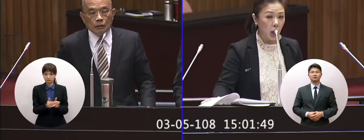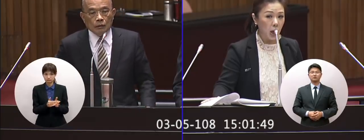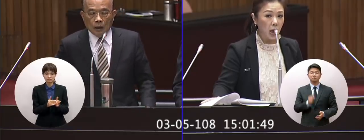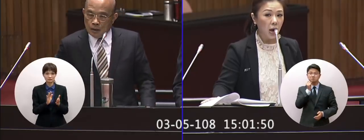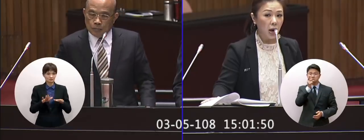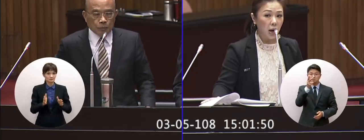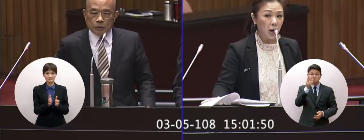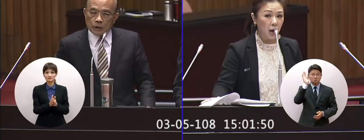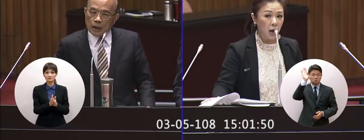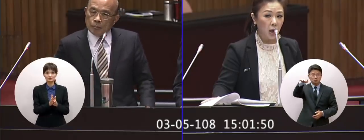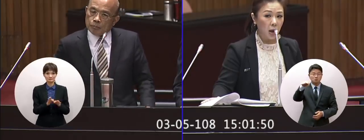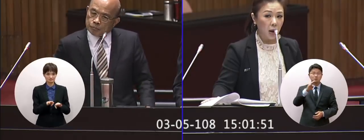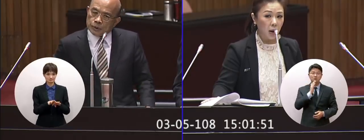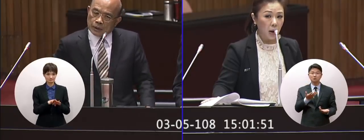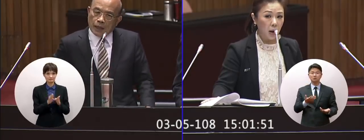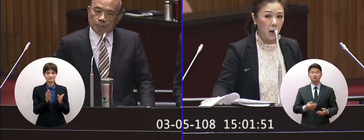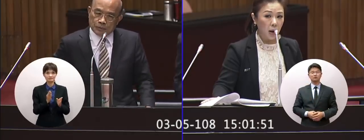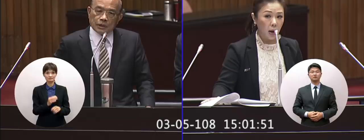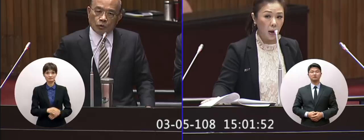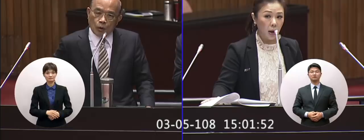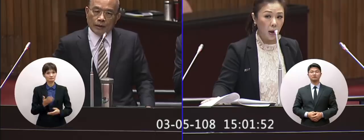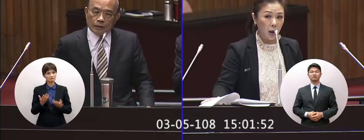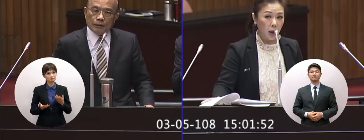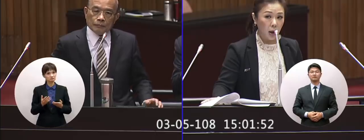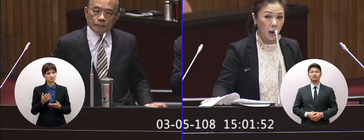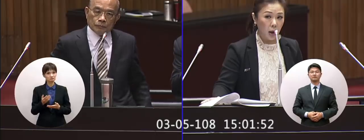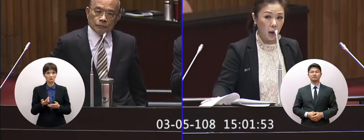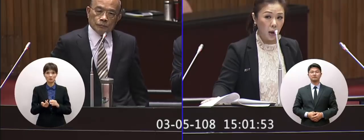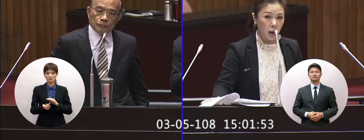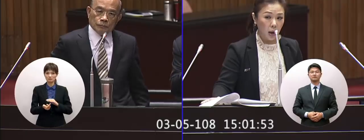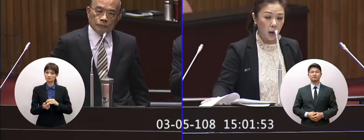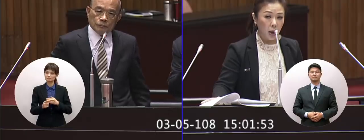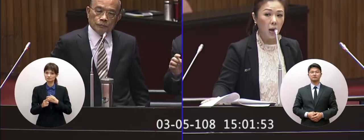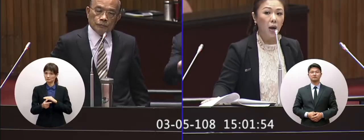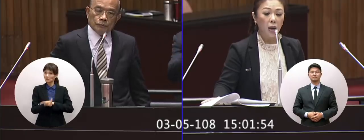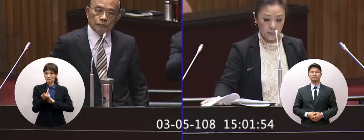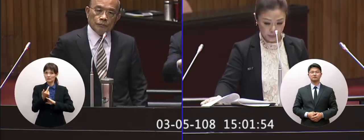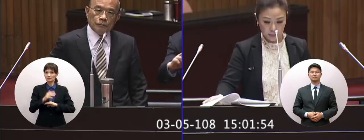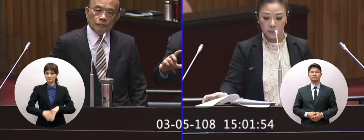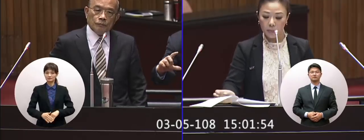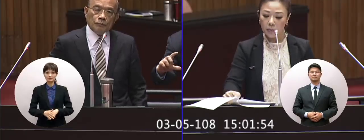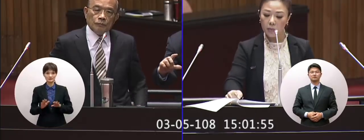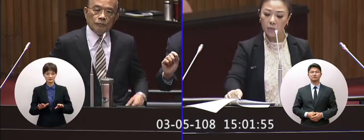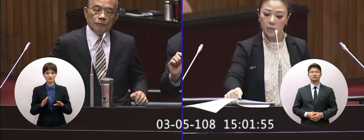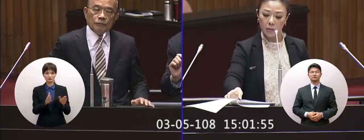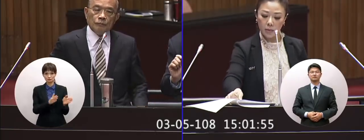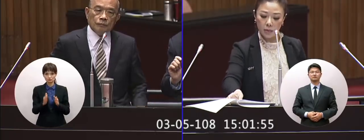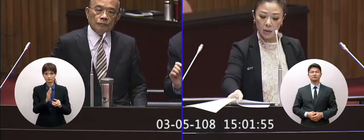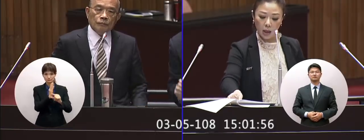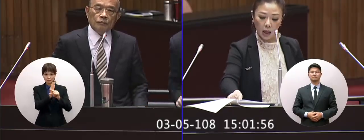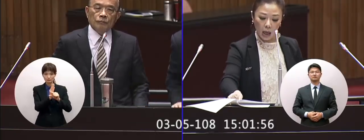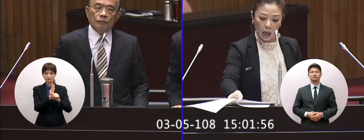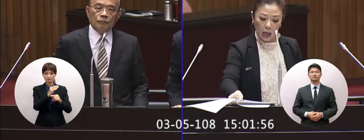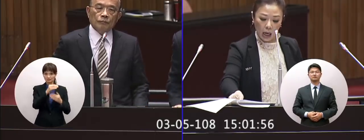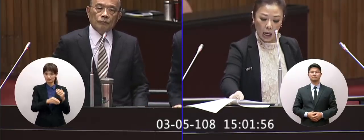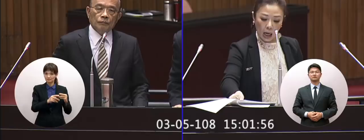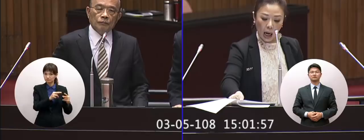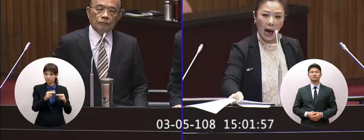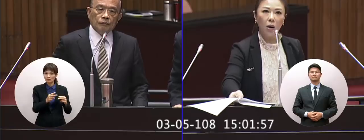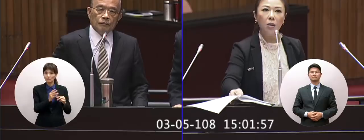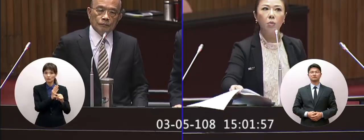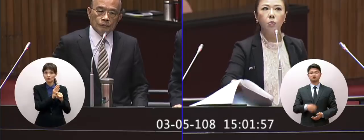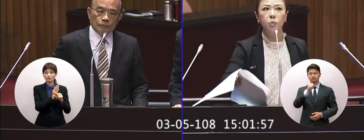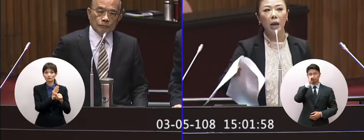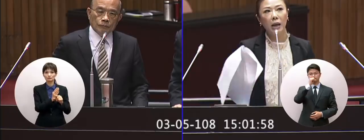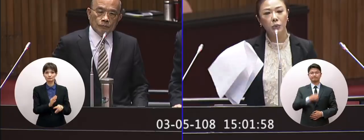个月之后， 应该比这个快了， 已经在处理中了，我们因为我们要定个办法在处理中，哦，所以在处理